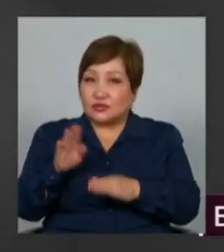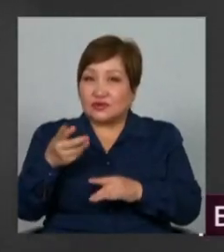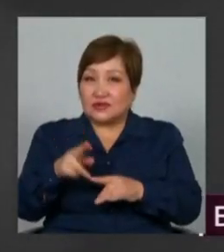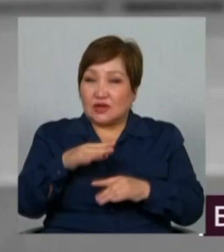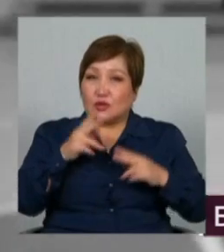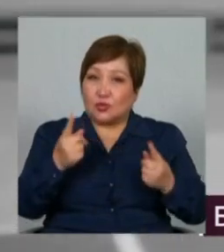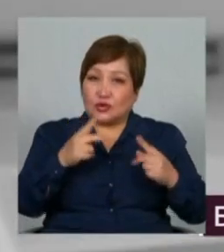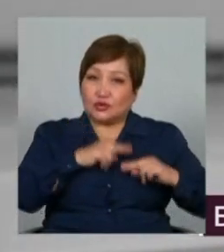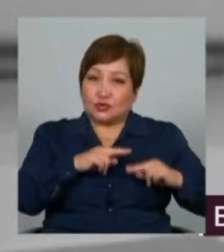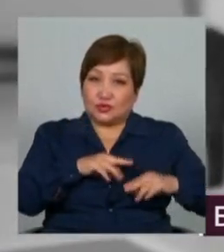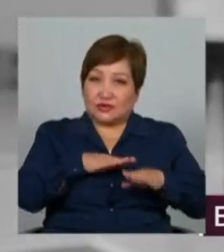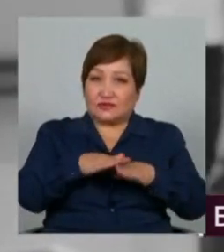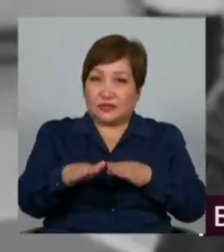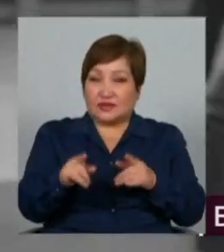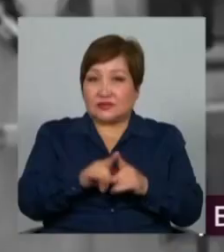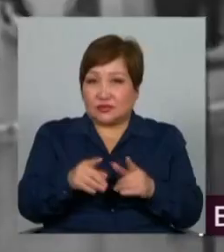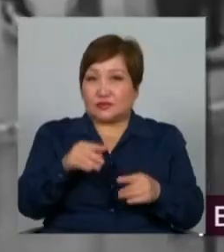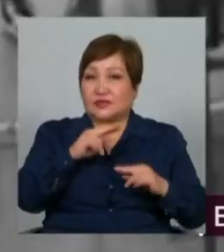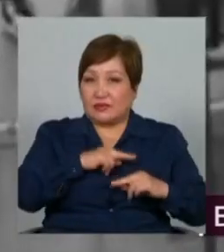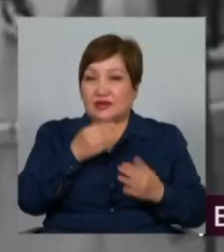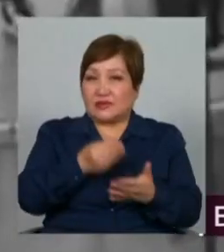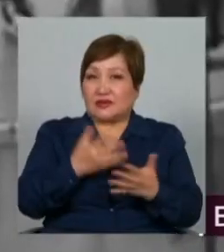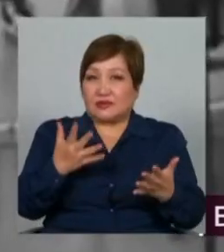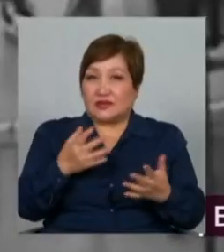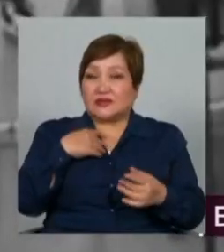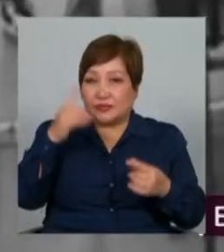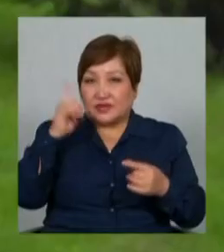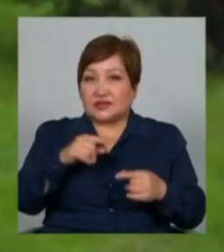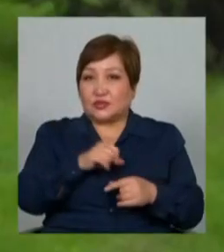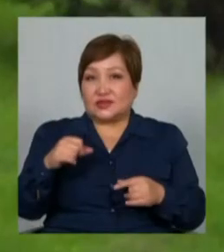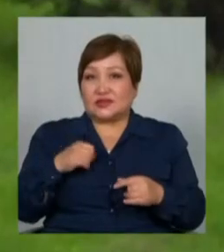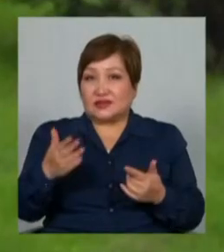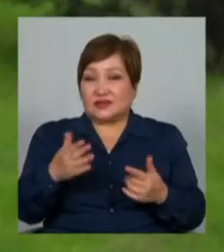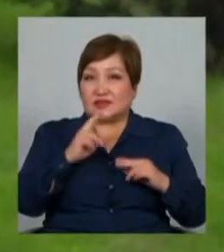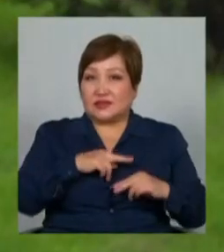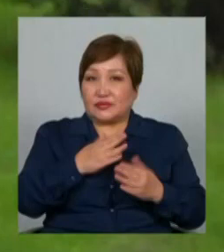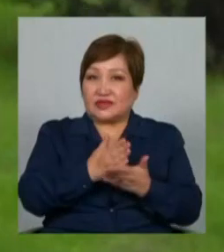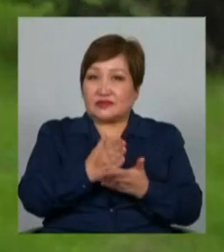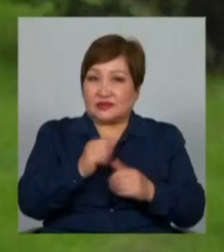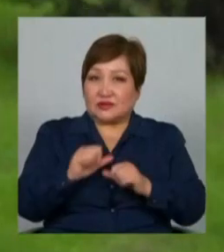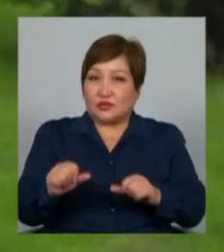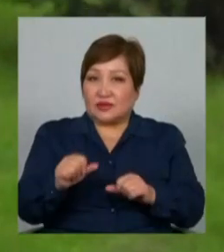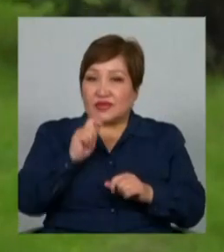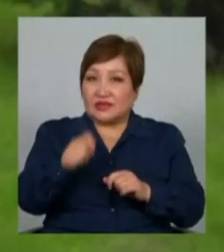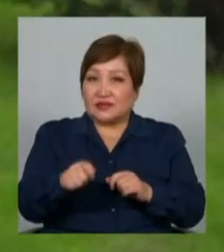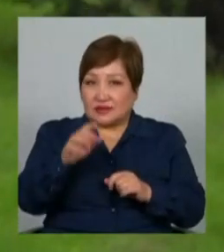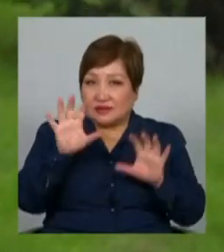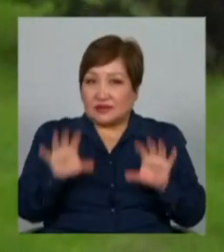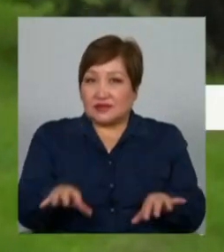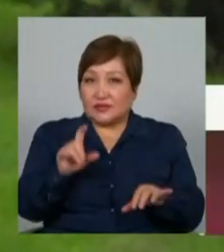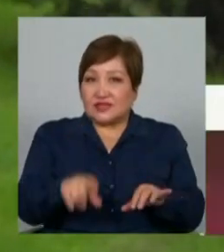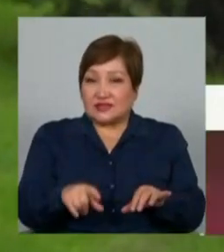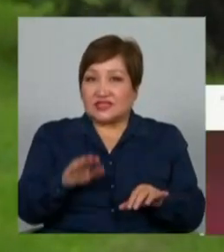Еңбегі бағаланып та келеді. Оны өздеріңіз білесіз, еңбегер берген уақытта елбасы жақсылыққа қандай жақсы сөздер